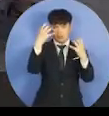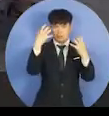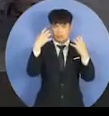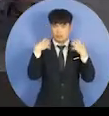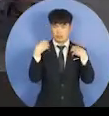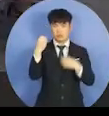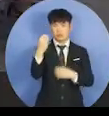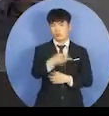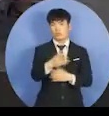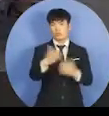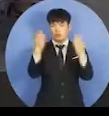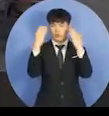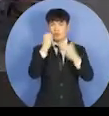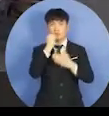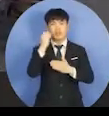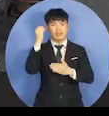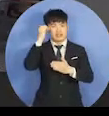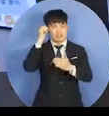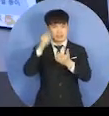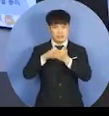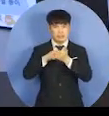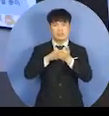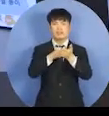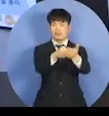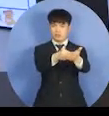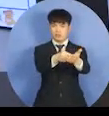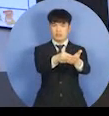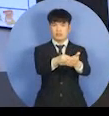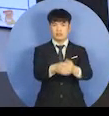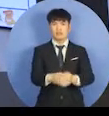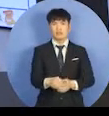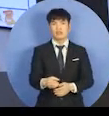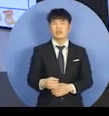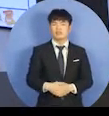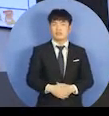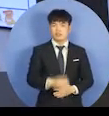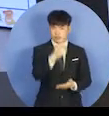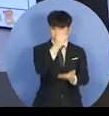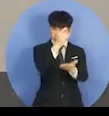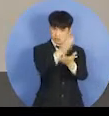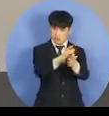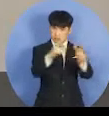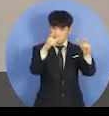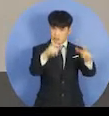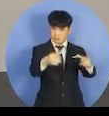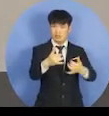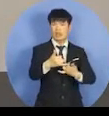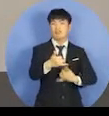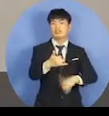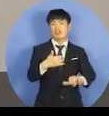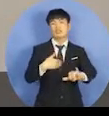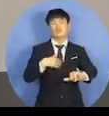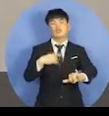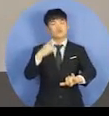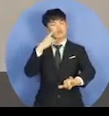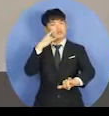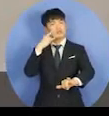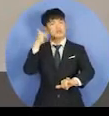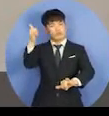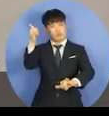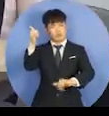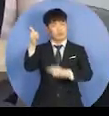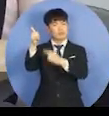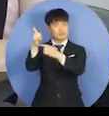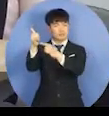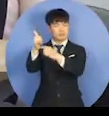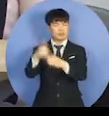학부모 건강 먹거리 지킴이단 제2기는 시청과 학교 홈페이지를 통해 신청을 받아 선정된 천안시 유치원 초중고